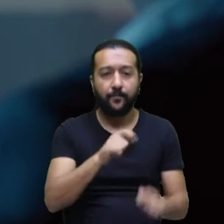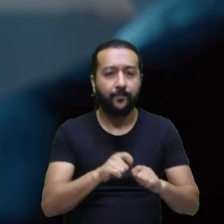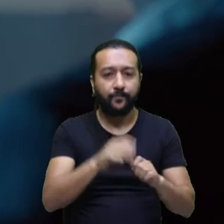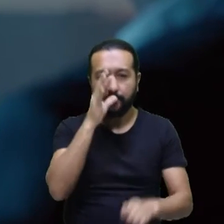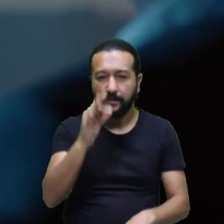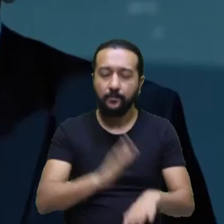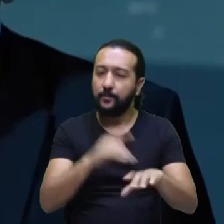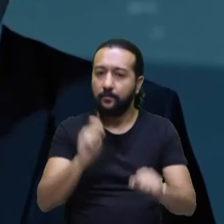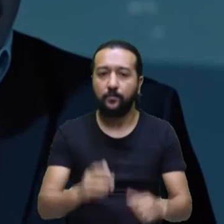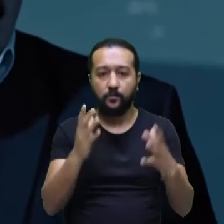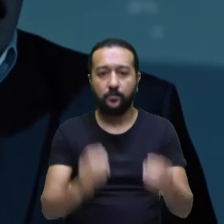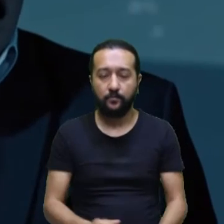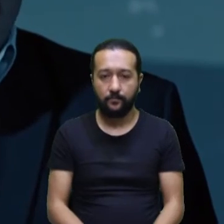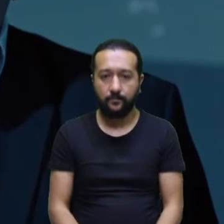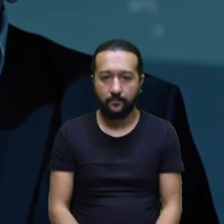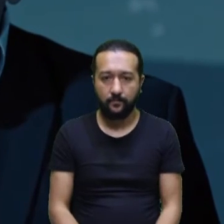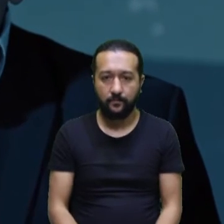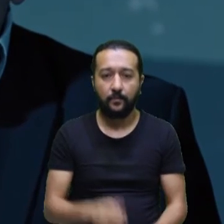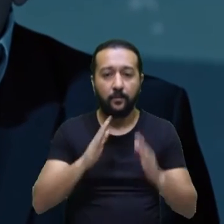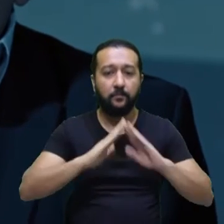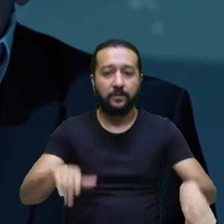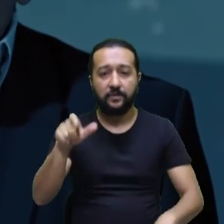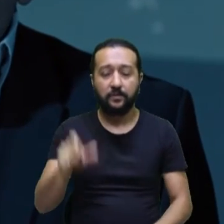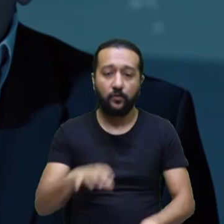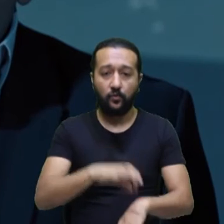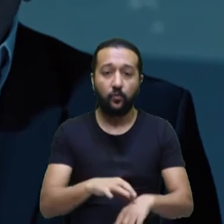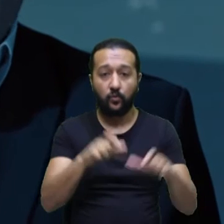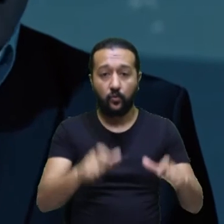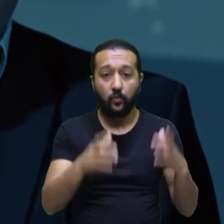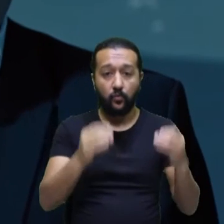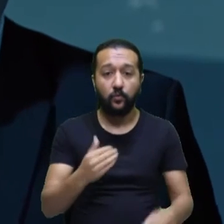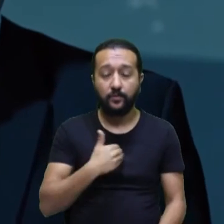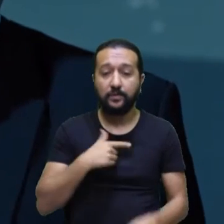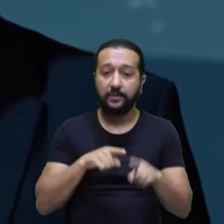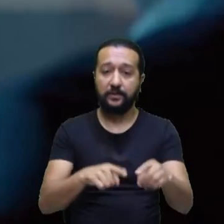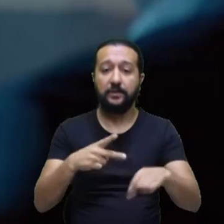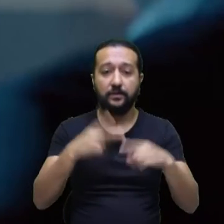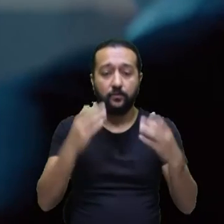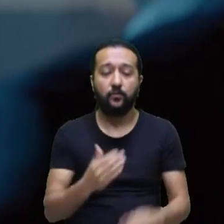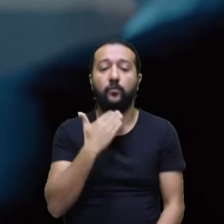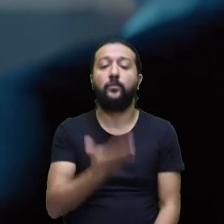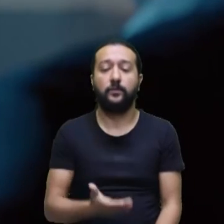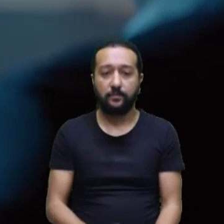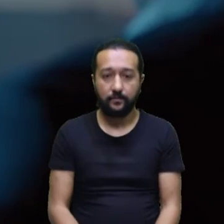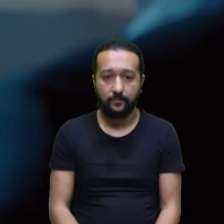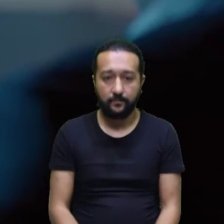Operasyonu kim yapmış olabilir? Baskın klinikte olduğuna göre bizden iz sürmüş olamazlar.